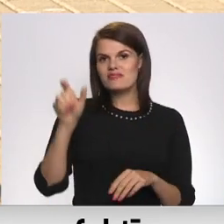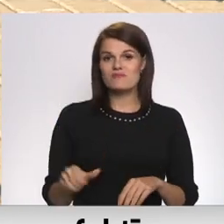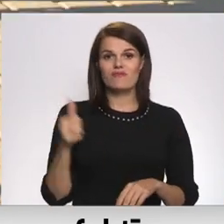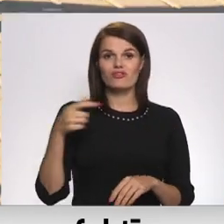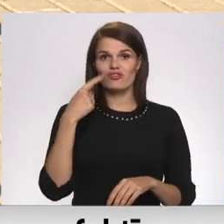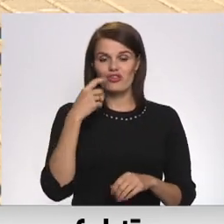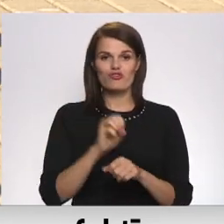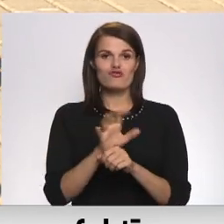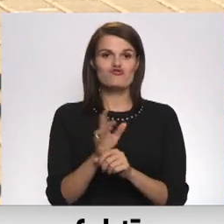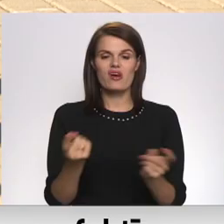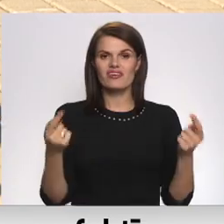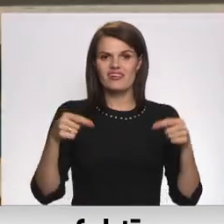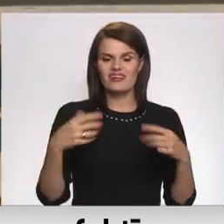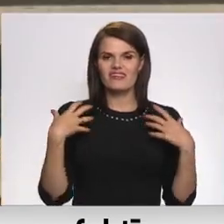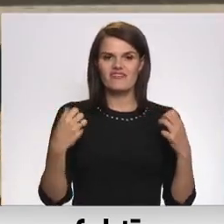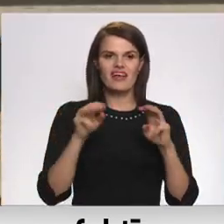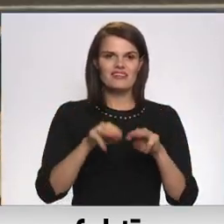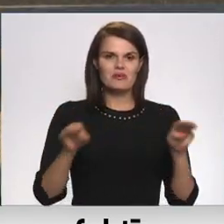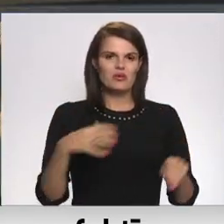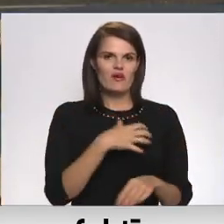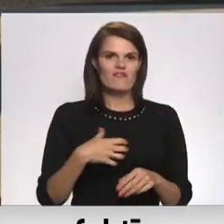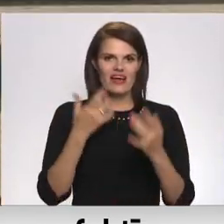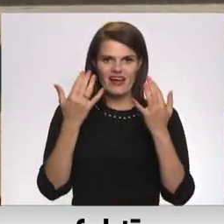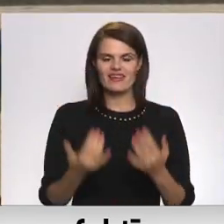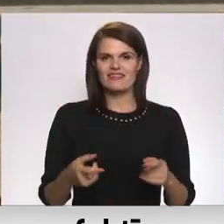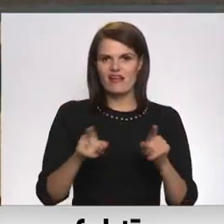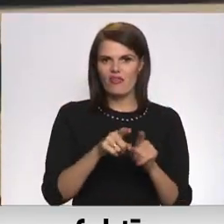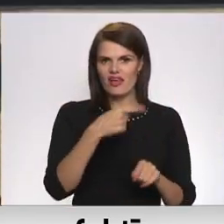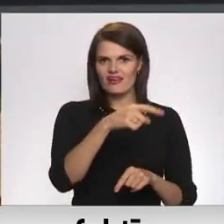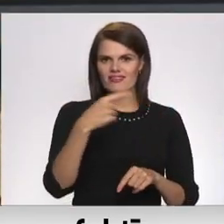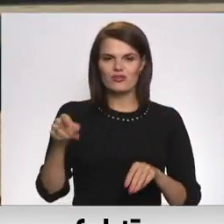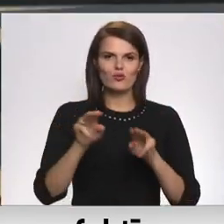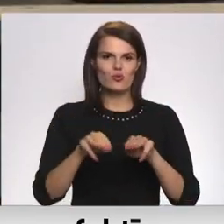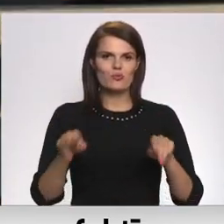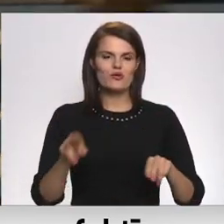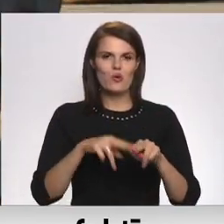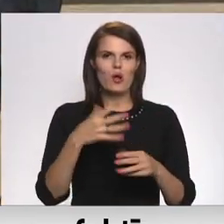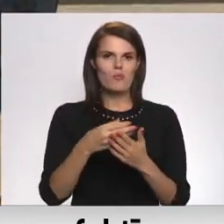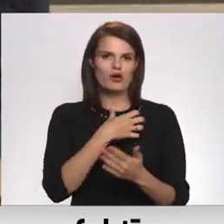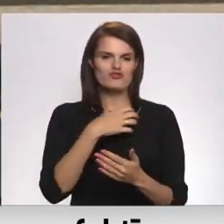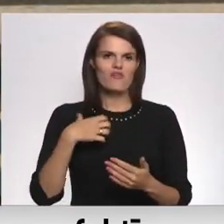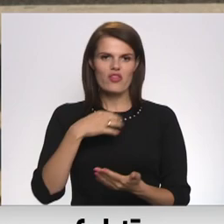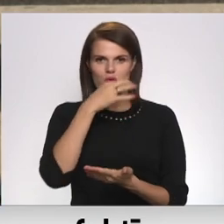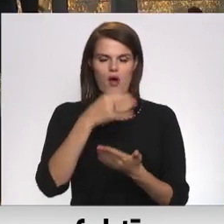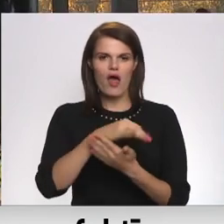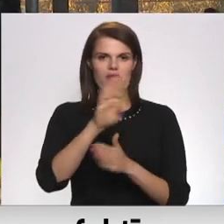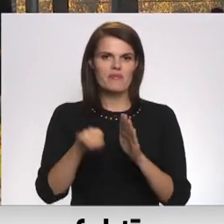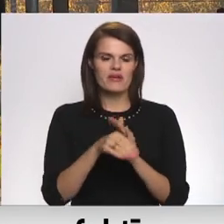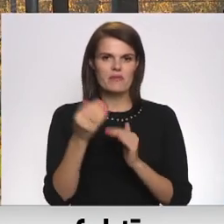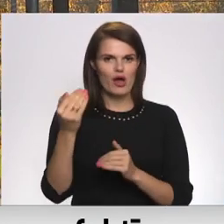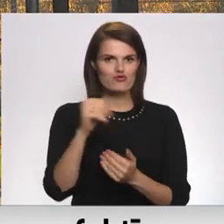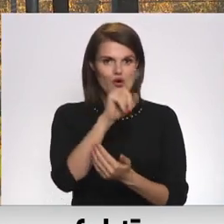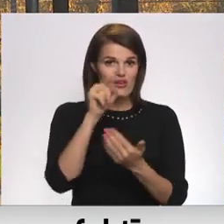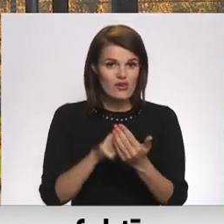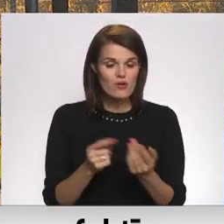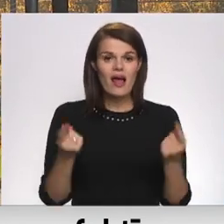Covida krīzē veselības ministrijai bijis jārisina arī citu ministriju un pašvaldību atbildībā esošie jautājumi.